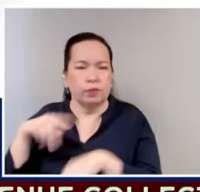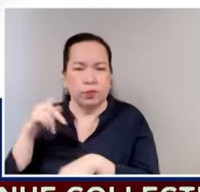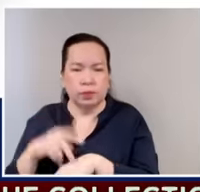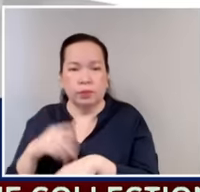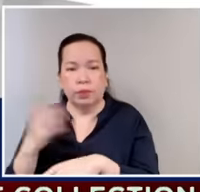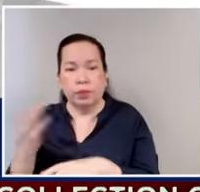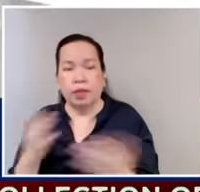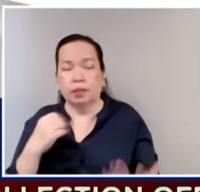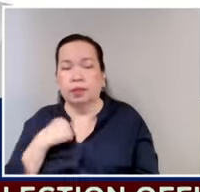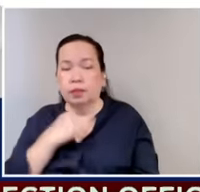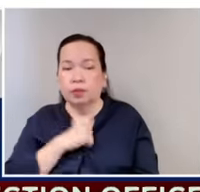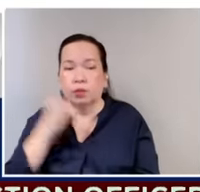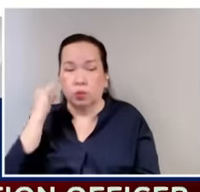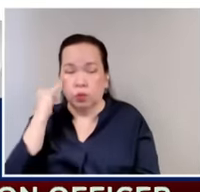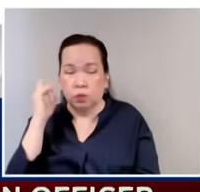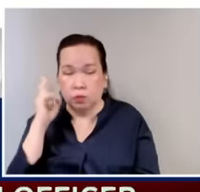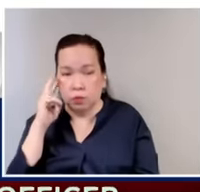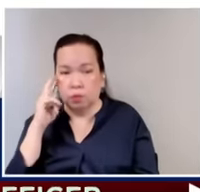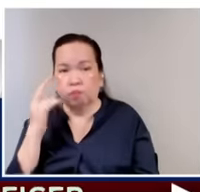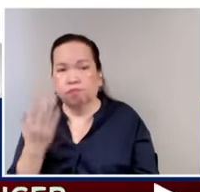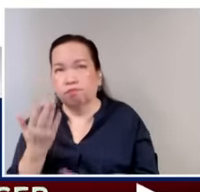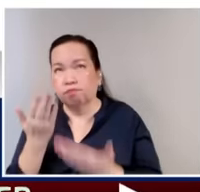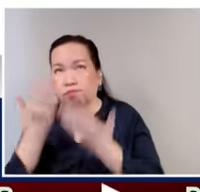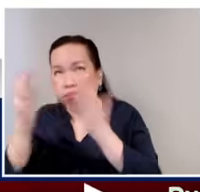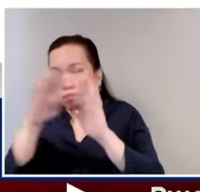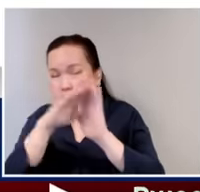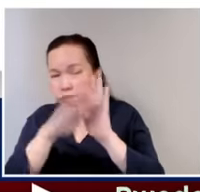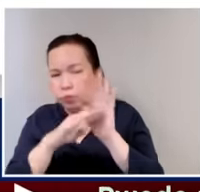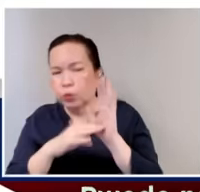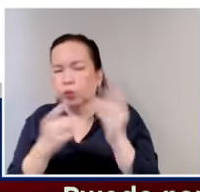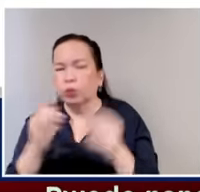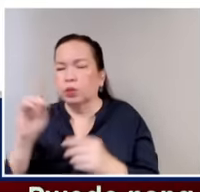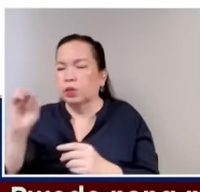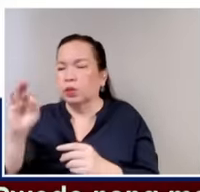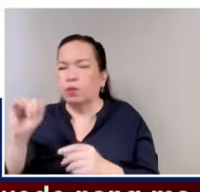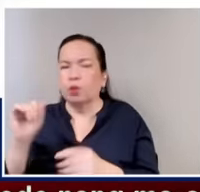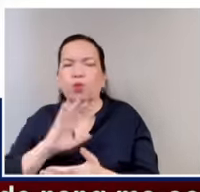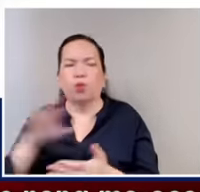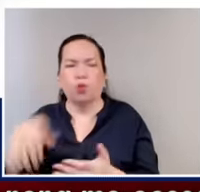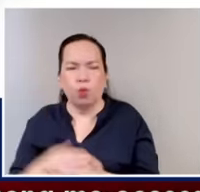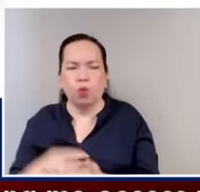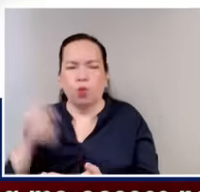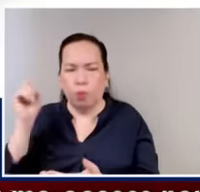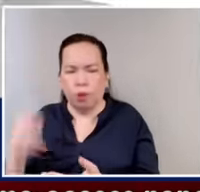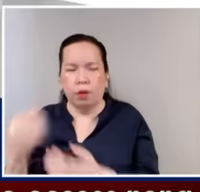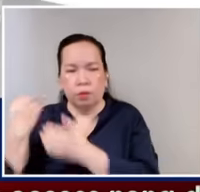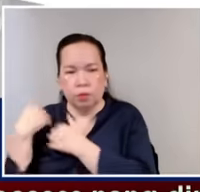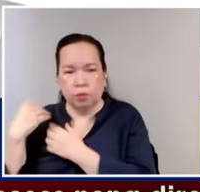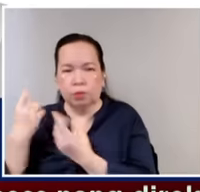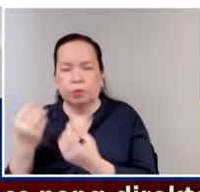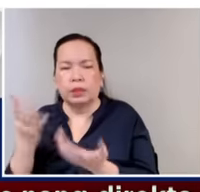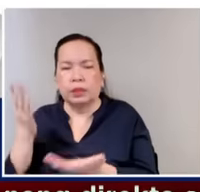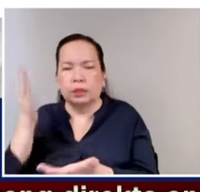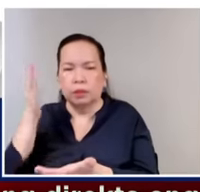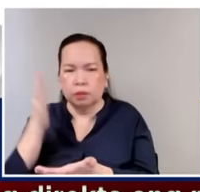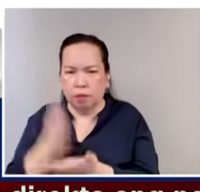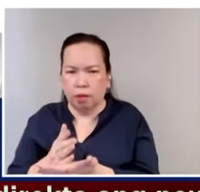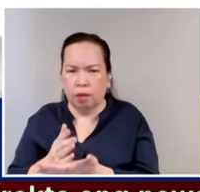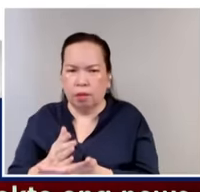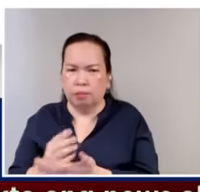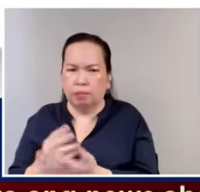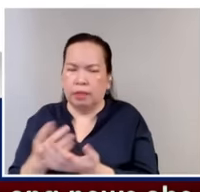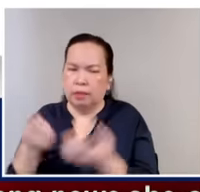Joel Villanueva para gawin ng DFA ang lahat ng nararapat para mapigilan ang mga insidente.